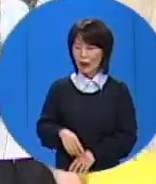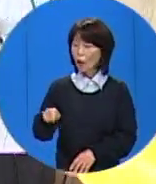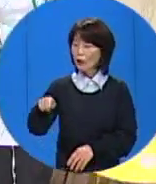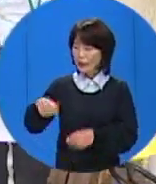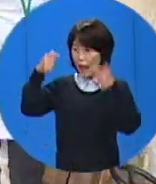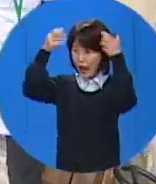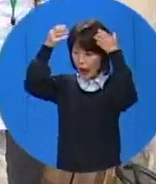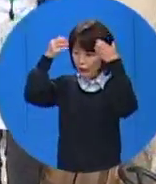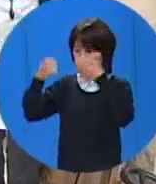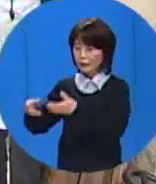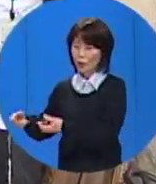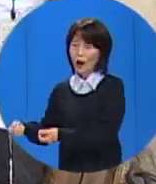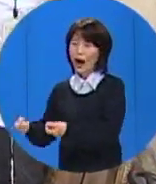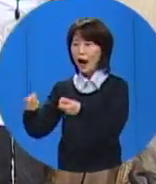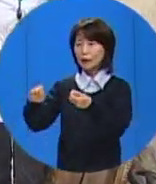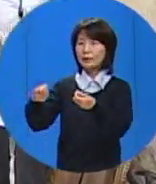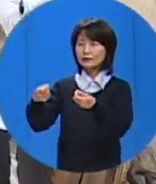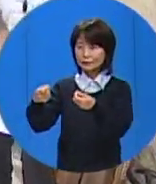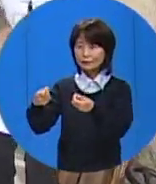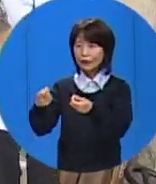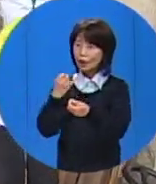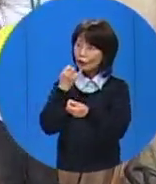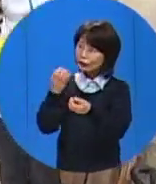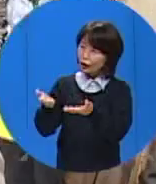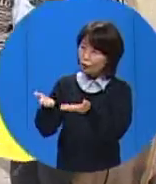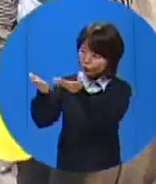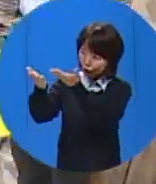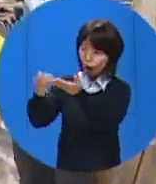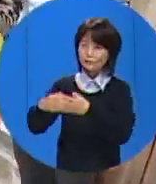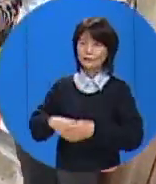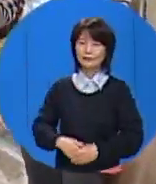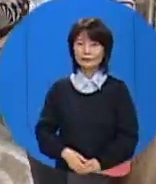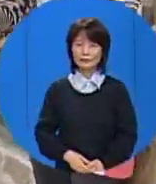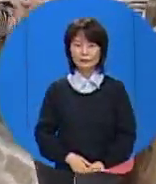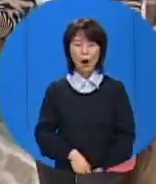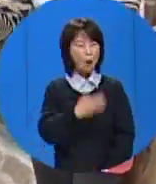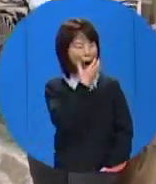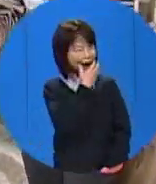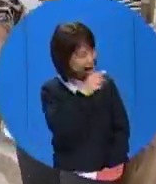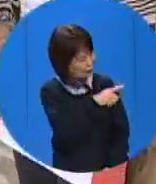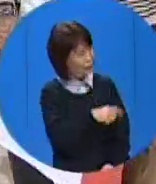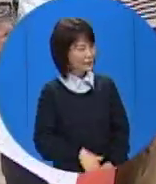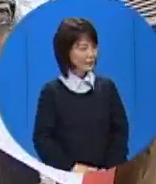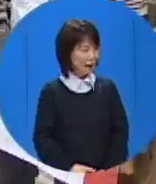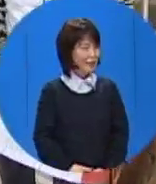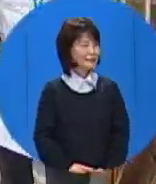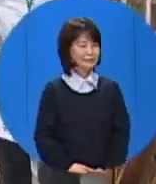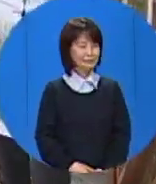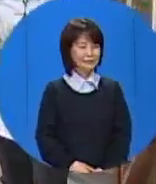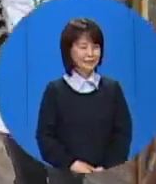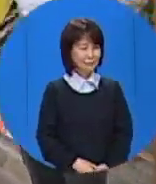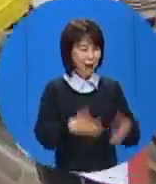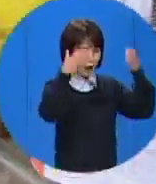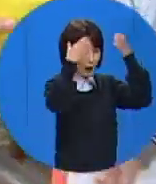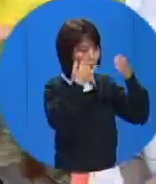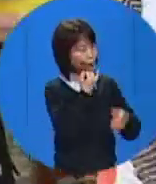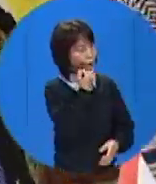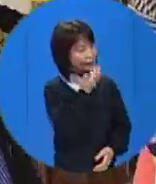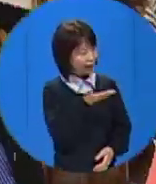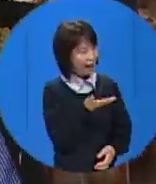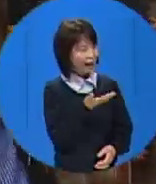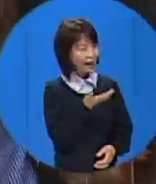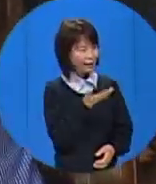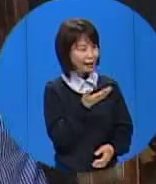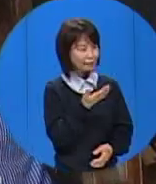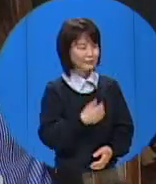ルメットなんですけれども、はい、よろしかったらどうぞ。 笑ってるじゃないですか。かぶっていいんです